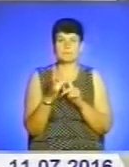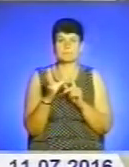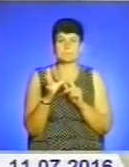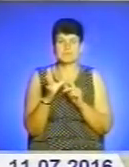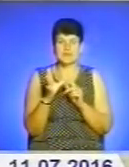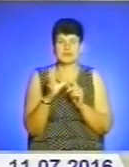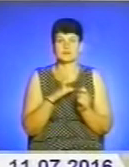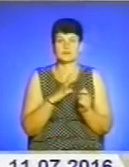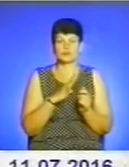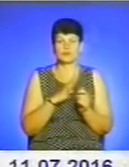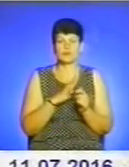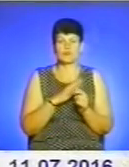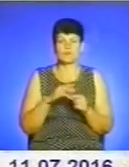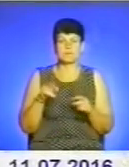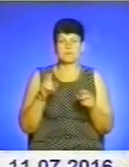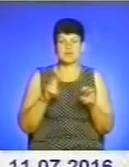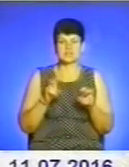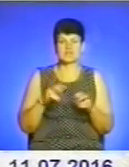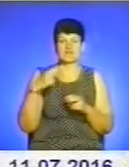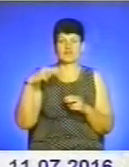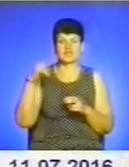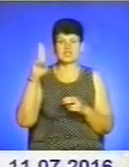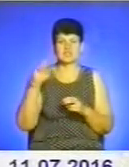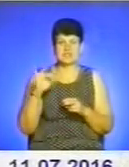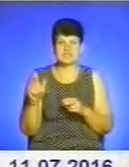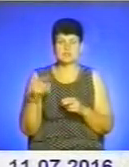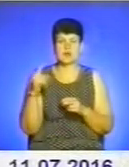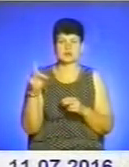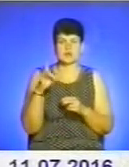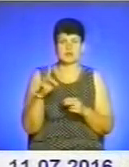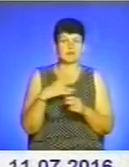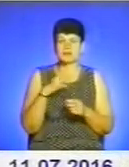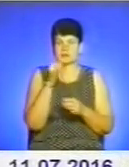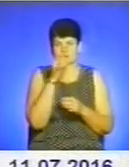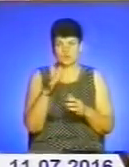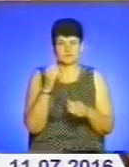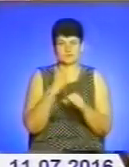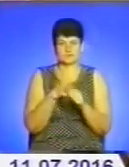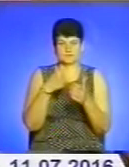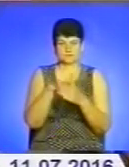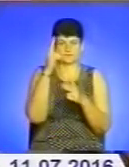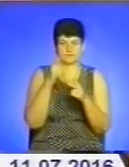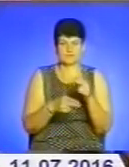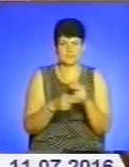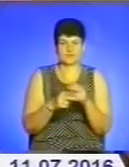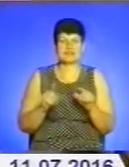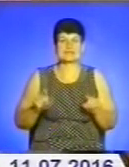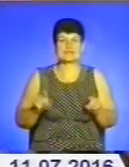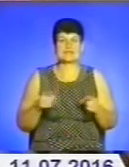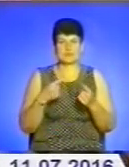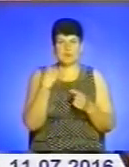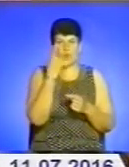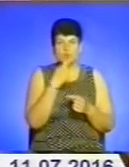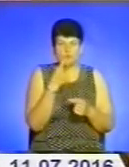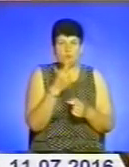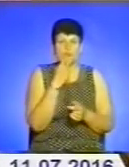бути мешканець Вишнівця Збаражського району. Однак зловмисникам не вдалося довести справу до кінця. Затримані особи, пересвідчившись